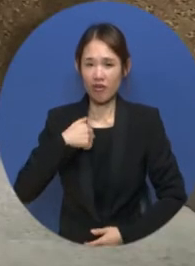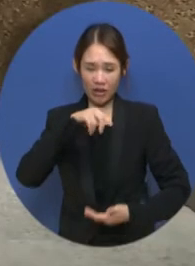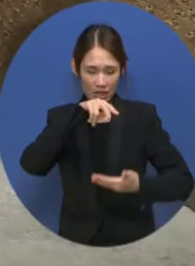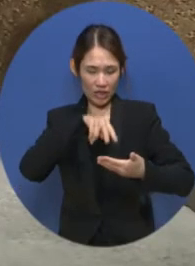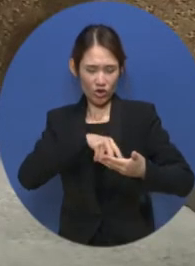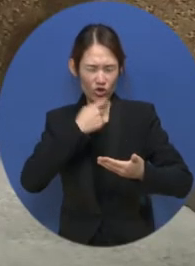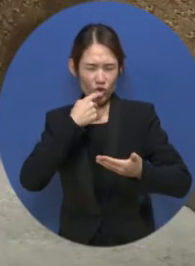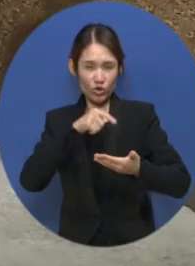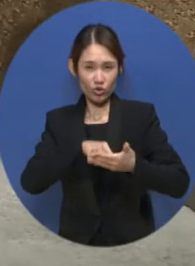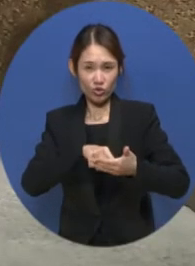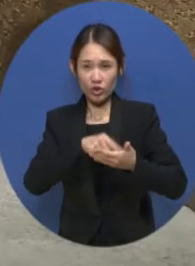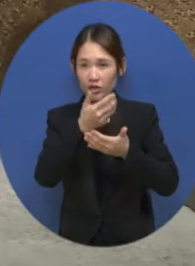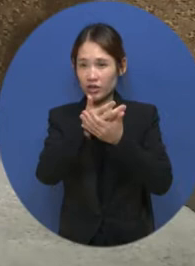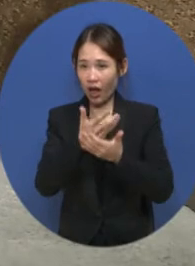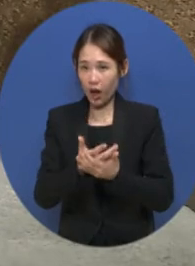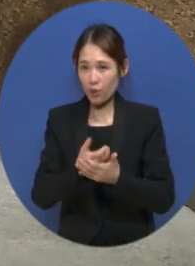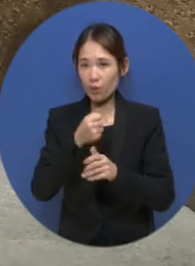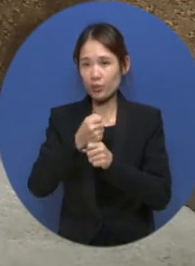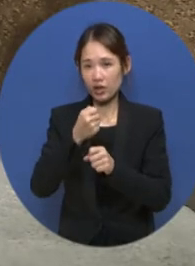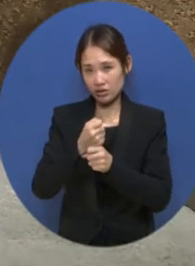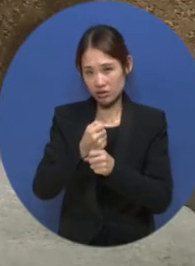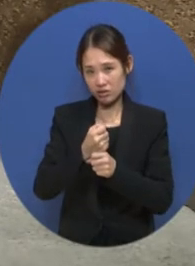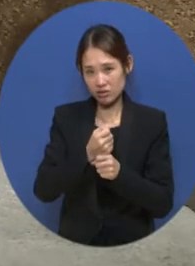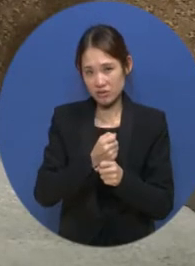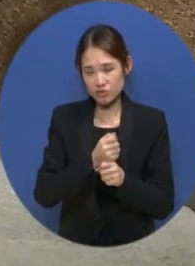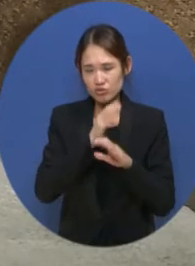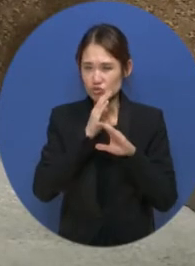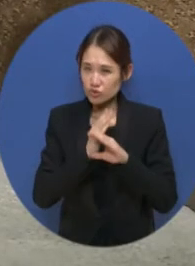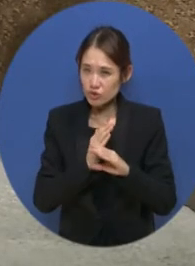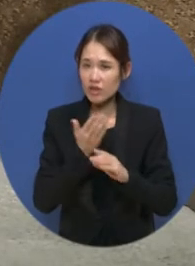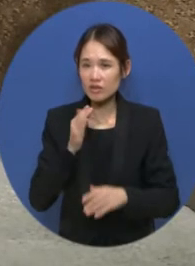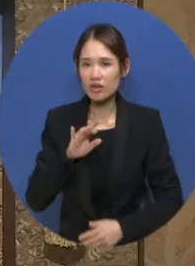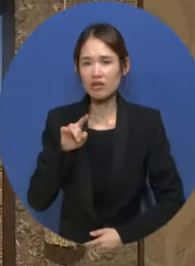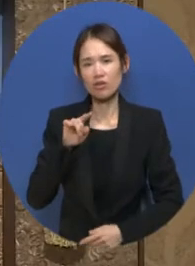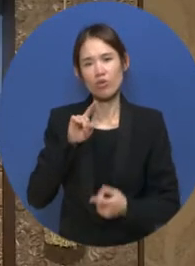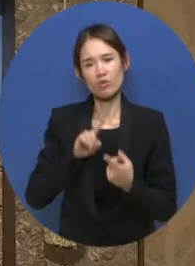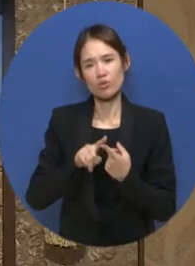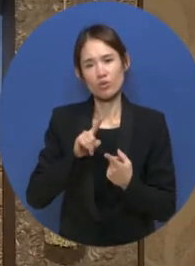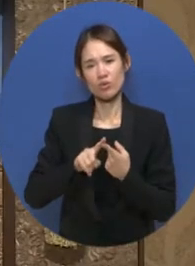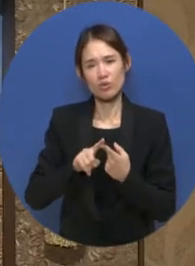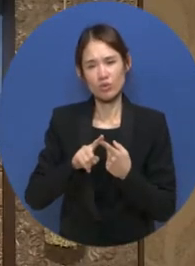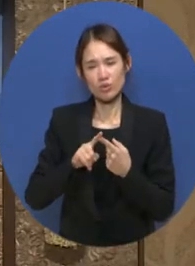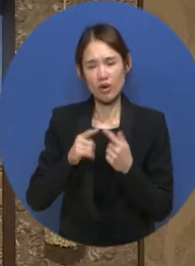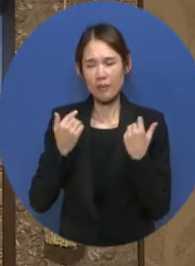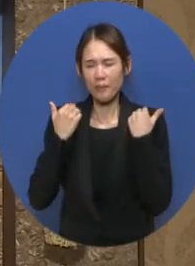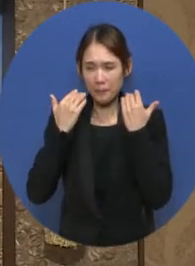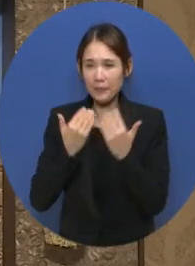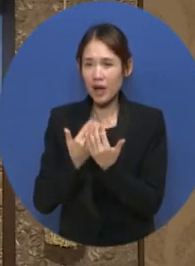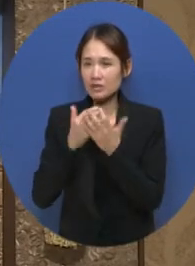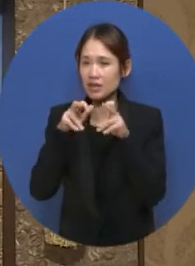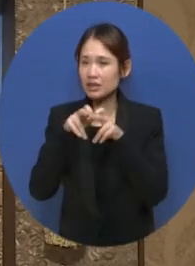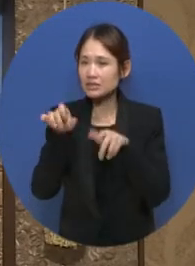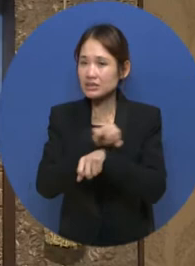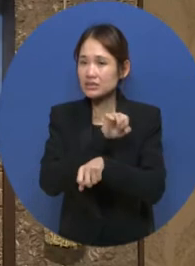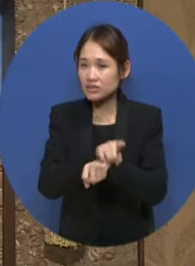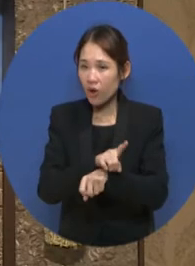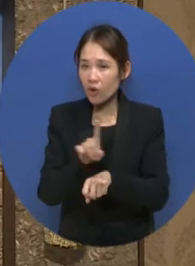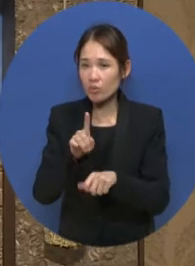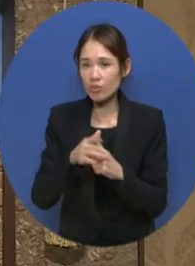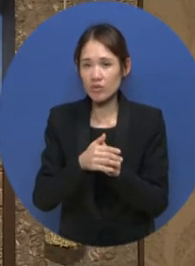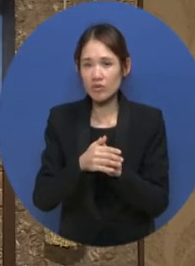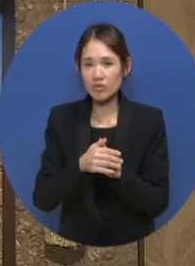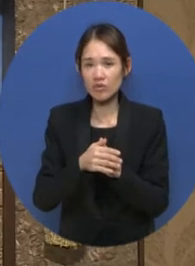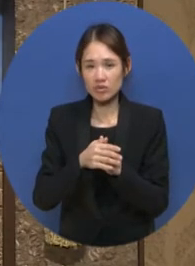자료를 만들고 있기는 한데 이것도 한 사실은 워낙에 발 대장이 특성 4 뭐 어느정도 m